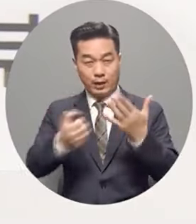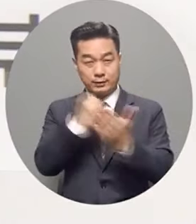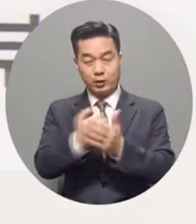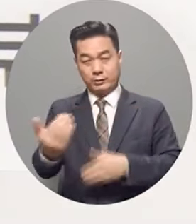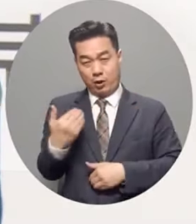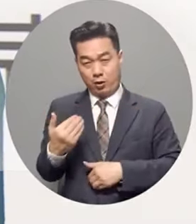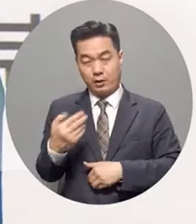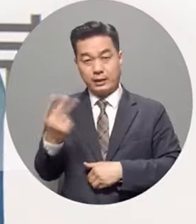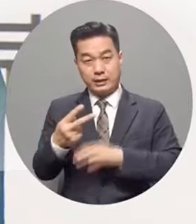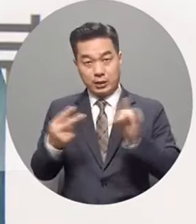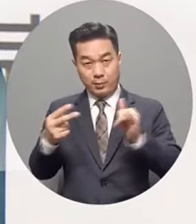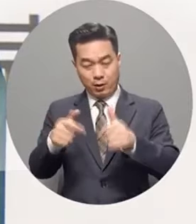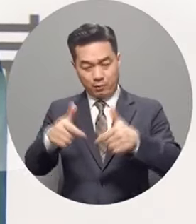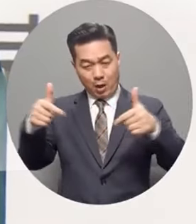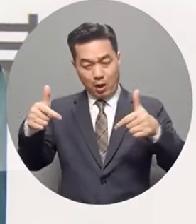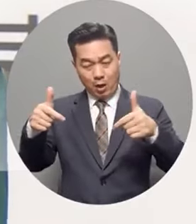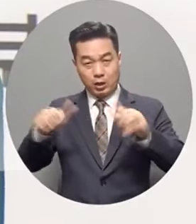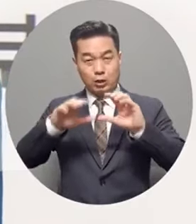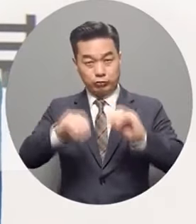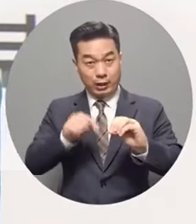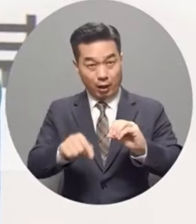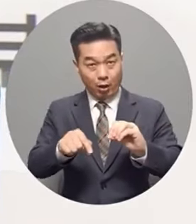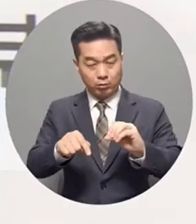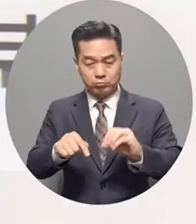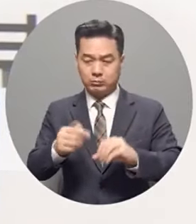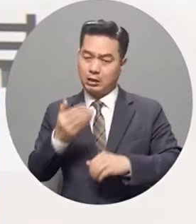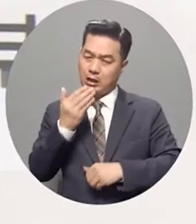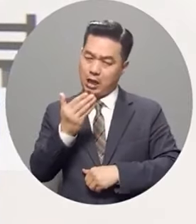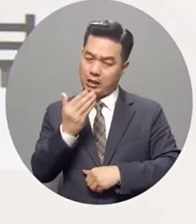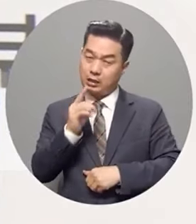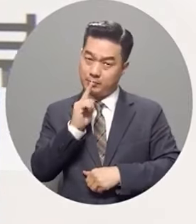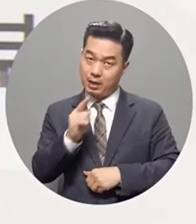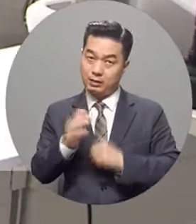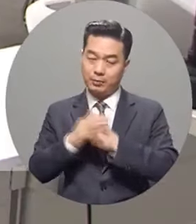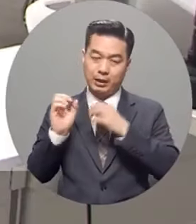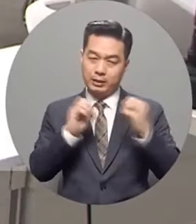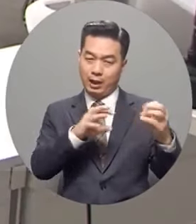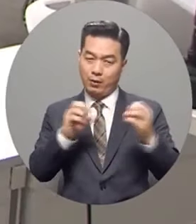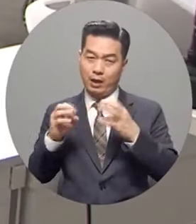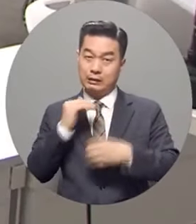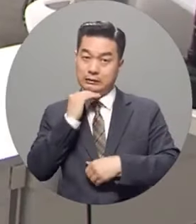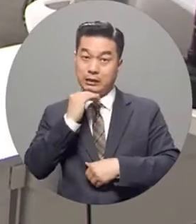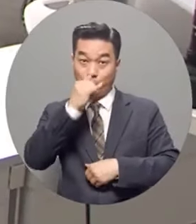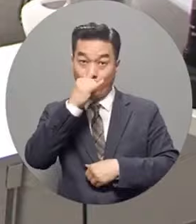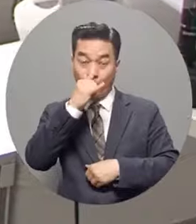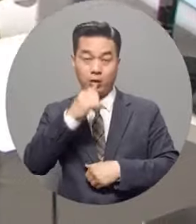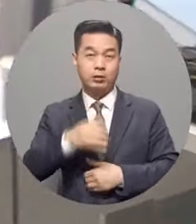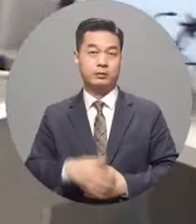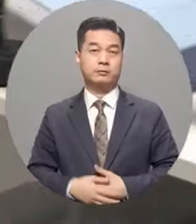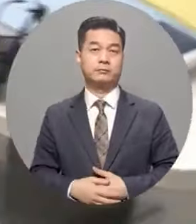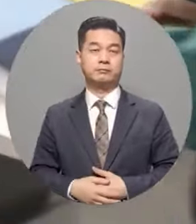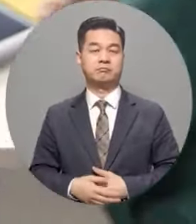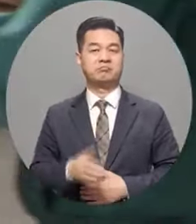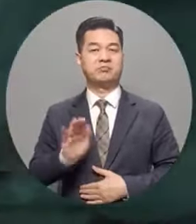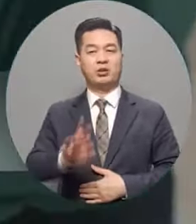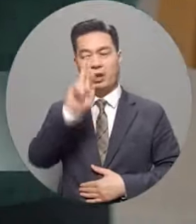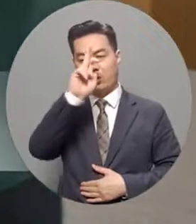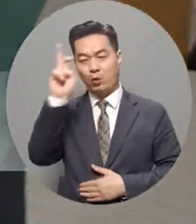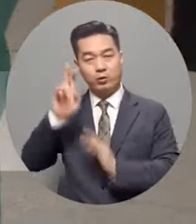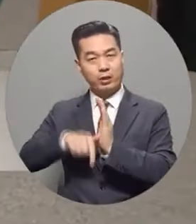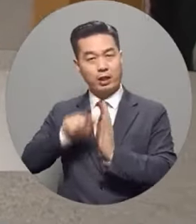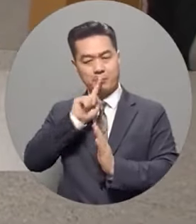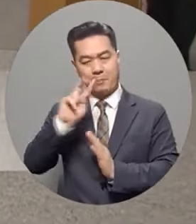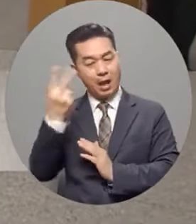게 물리적으로 불가능하지 않다는 발언까지 더해 대화의 기대감이 커졌습니다. 그런데 오후 들어